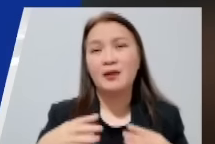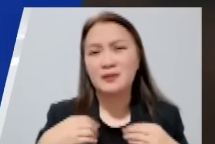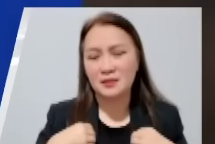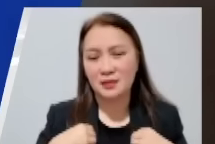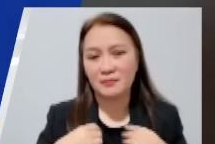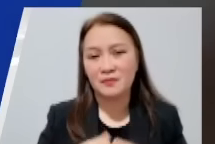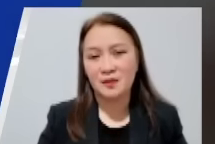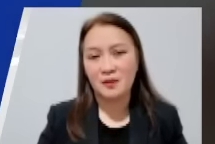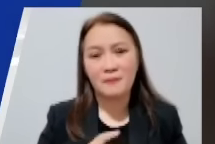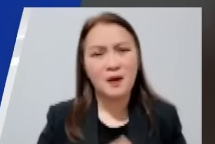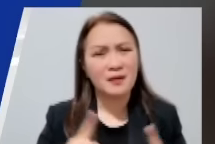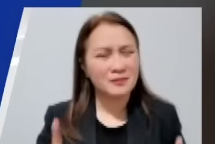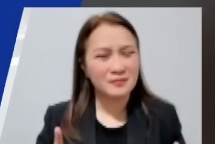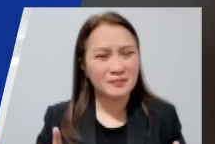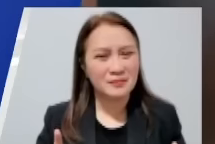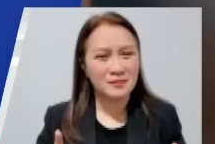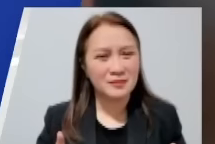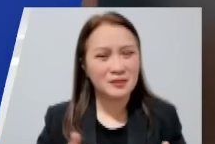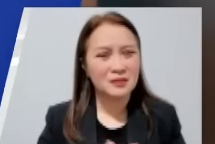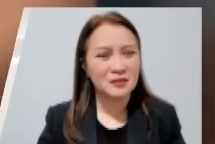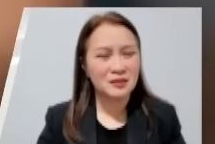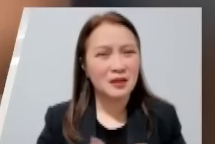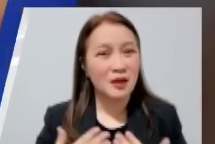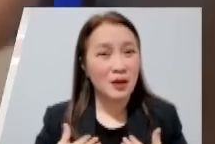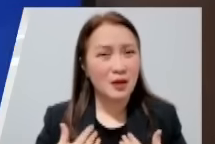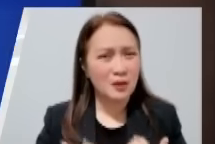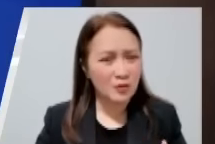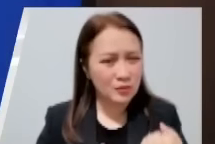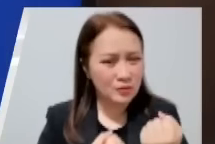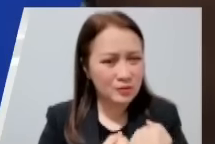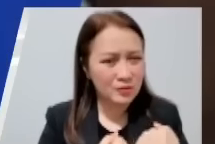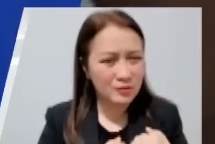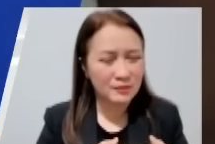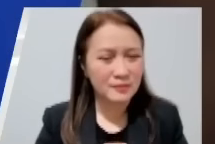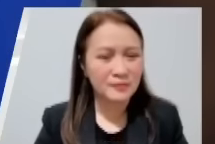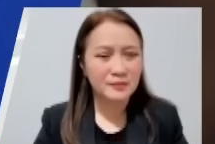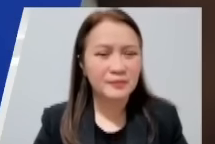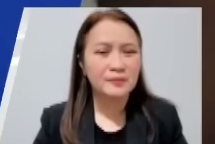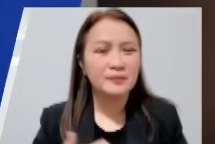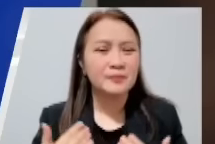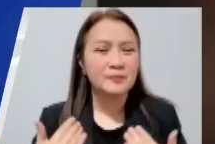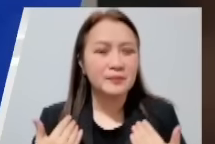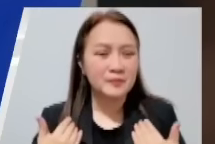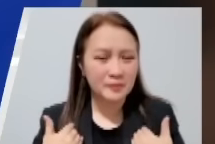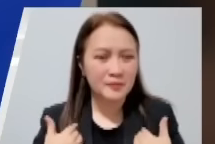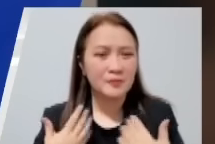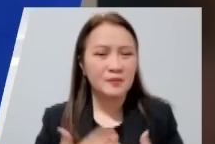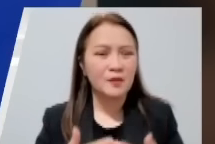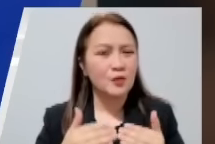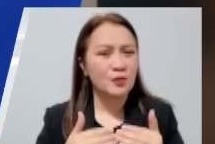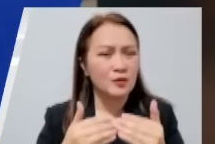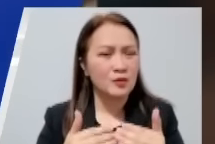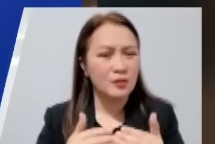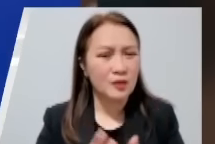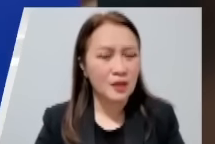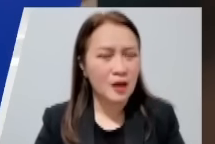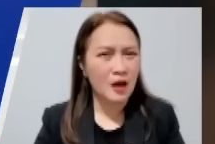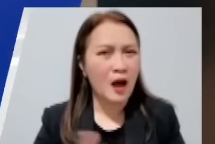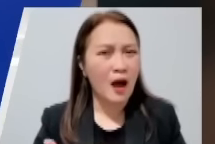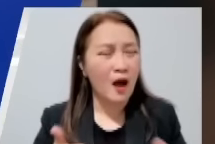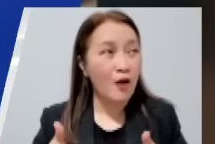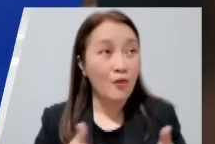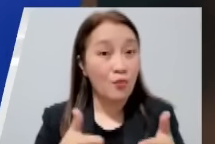for me, ikaw. Pag-isipan ko muna. Sabi niya, mayroon dito, hindi ko lang ng 4 million just para yung purpose para mag-iwindo